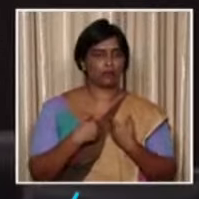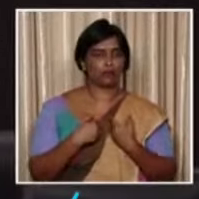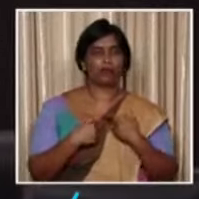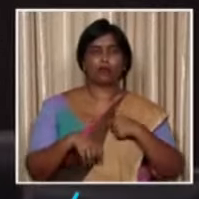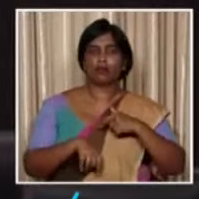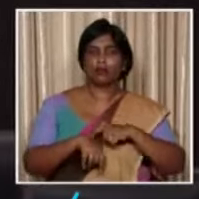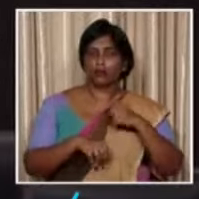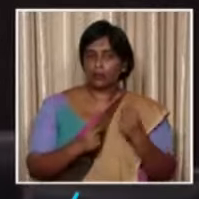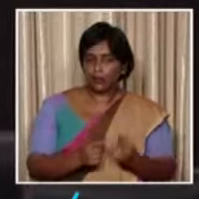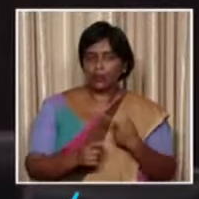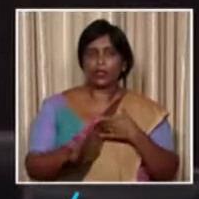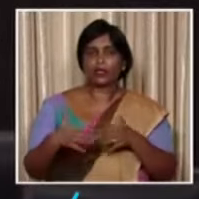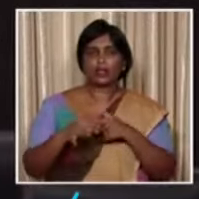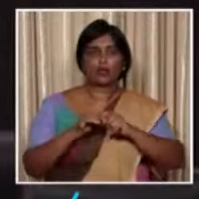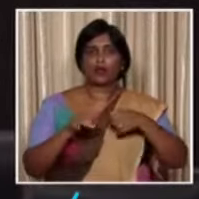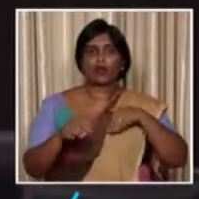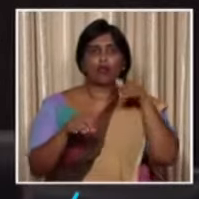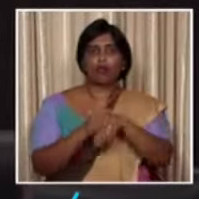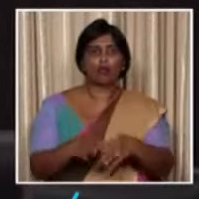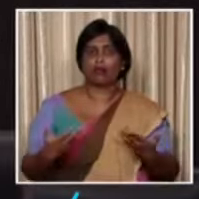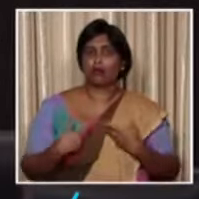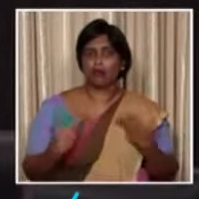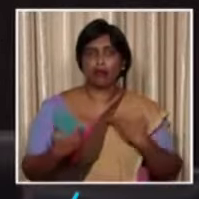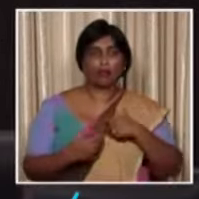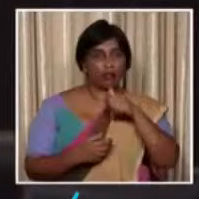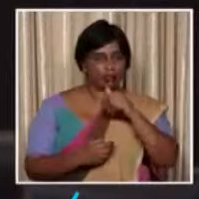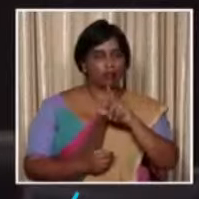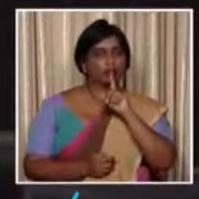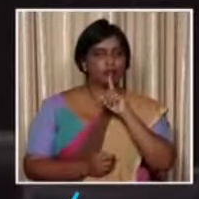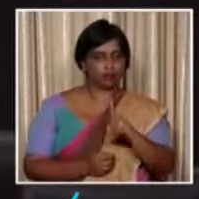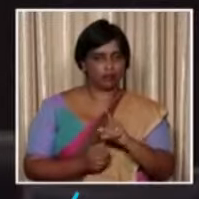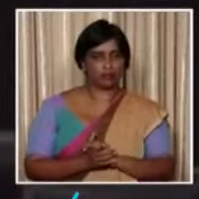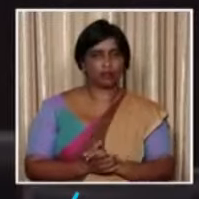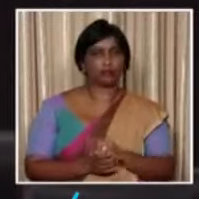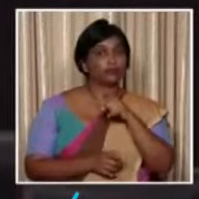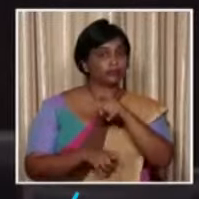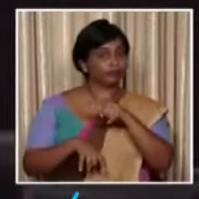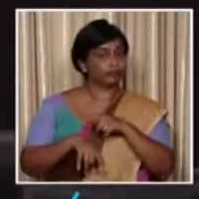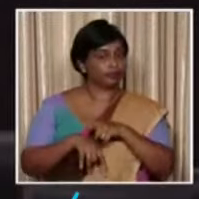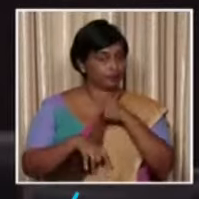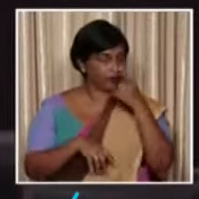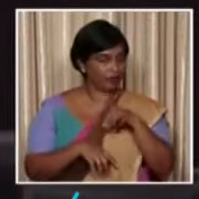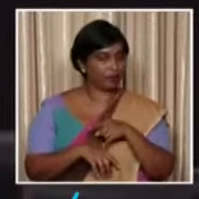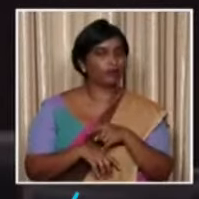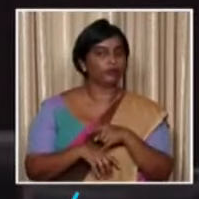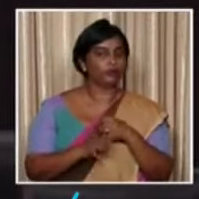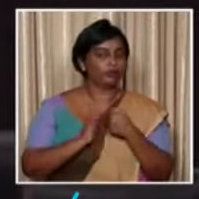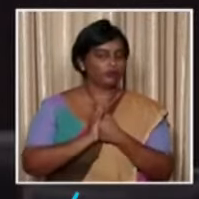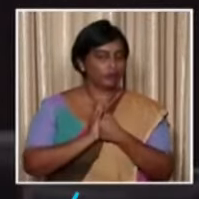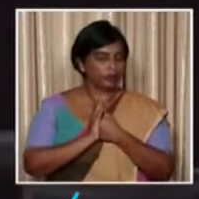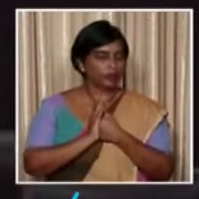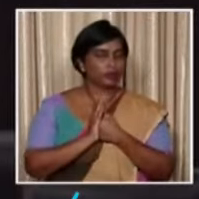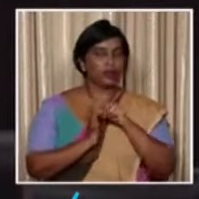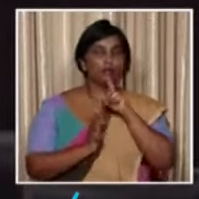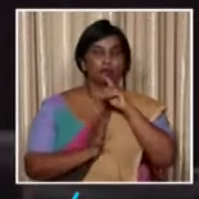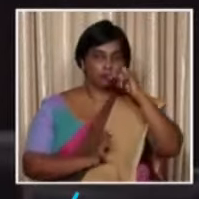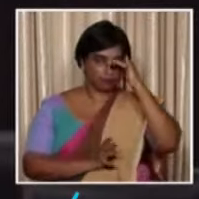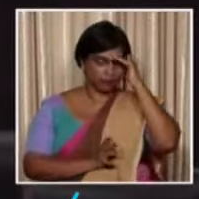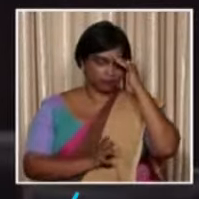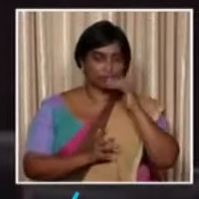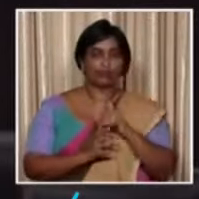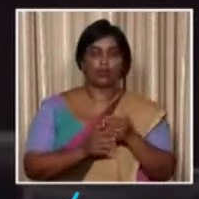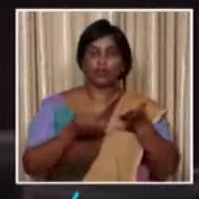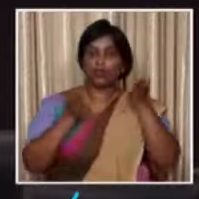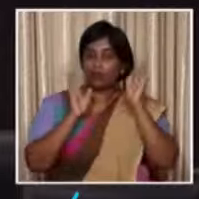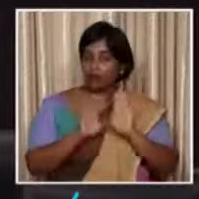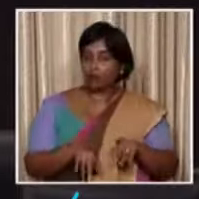මොහොතේ මම කැබිනට් මණ්ඩලයේ නැහැ මේක තමයි මට කියන්න තියෙන්නේ එනිසා ගරු කතානායකතුමනි